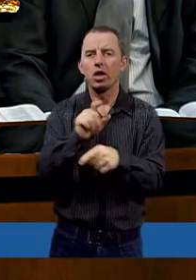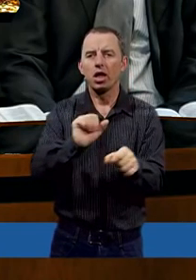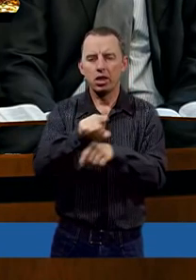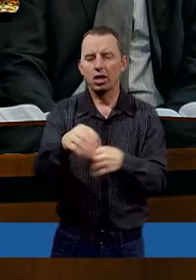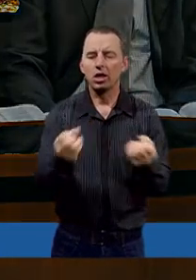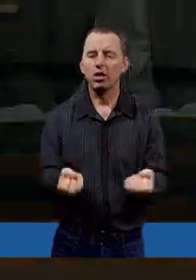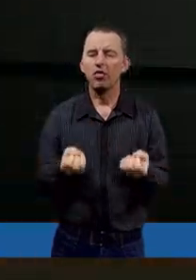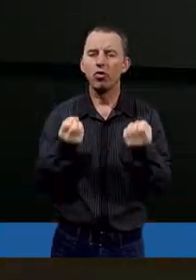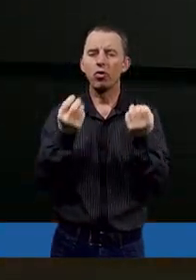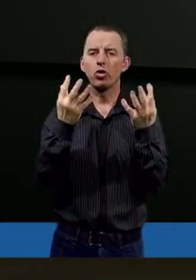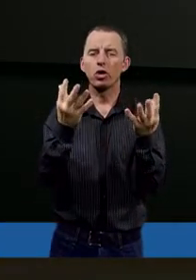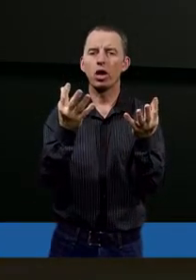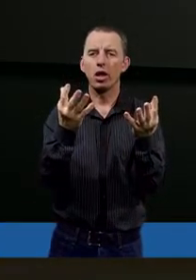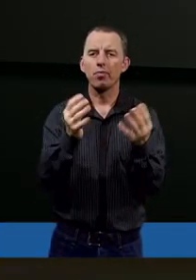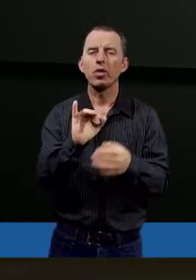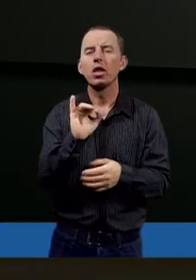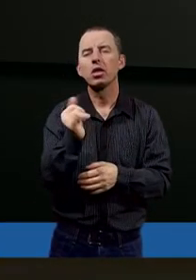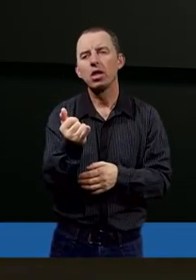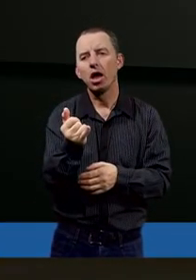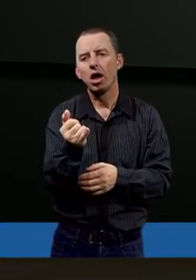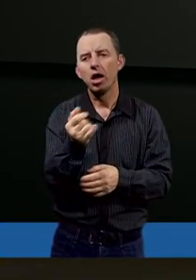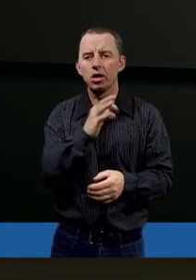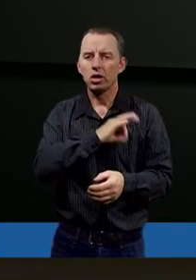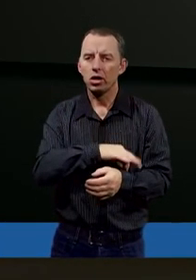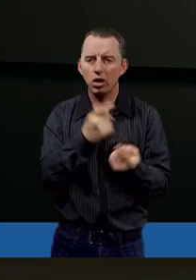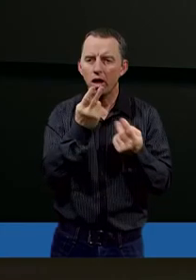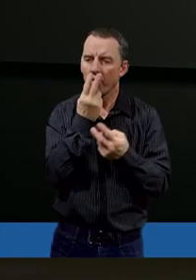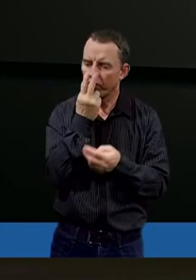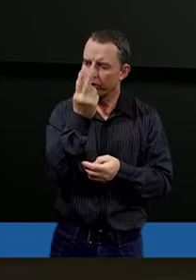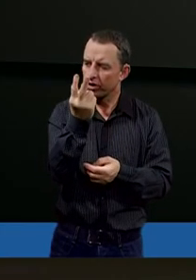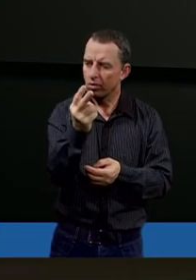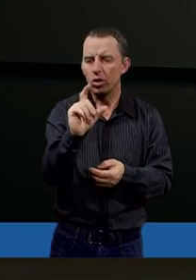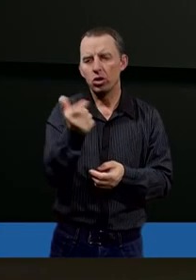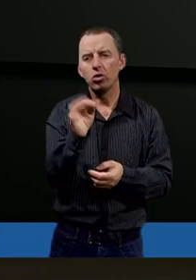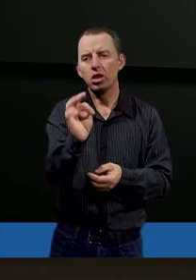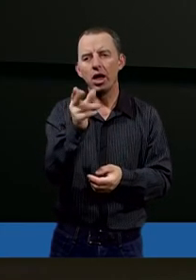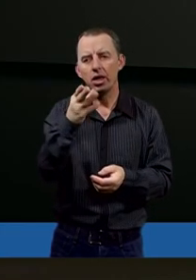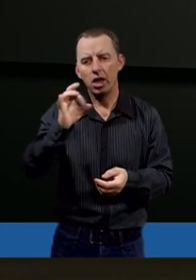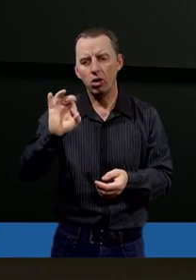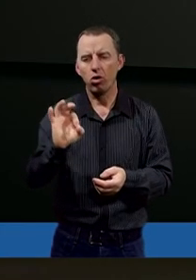Stwórca. Ale jakie skojarzenia mamy, gdy widzimy coś takiego?